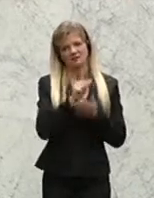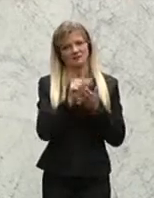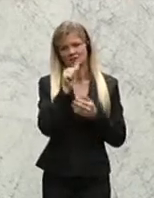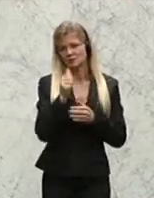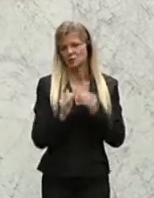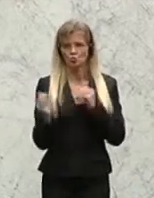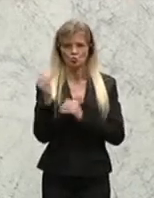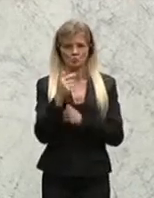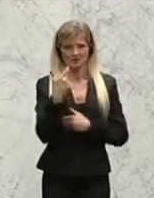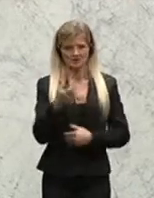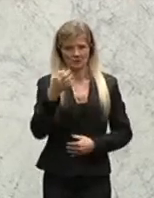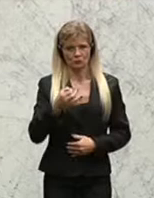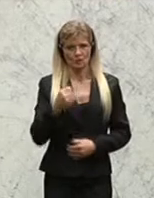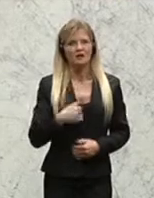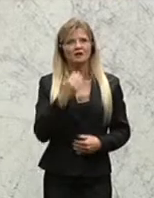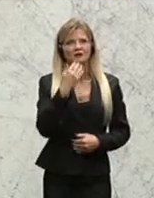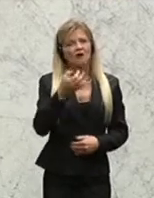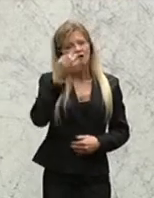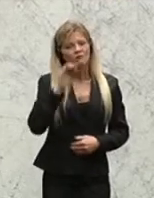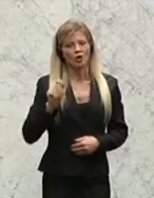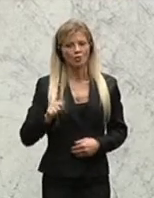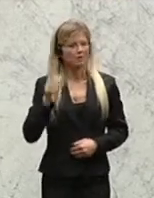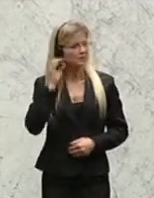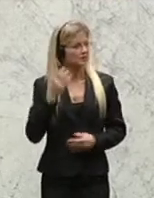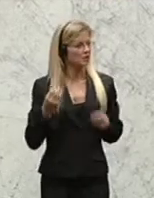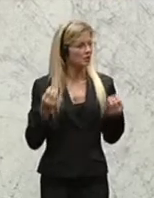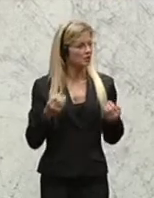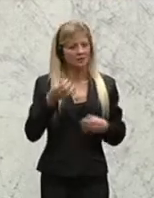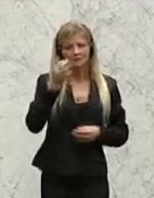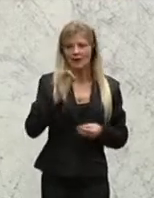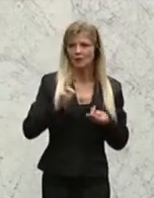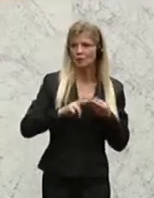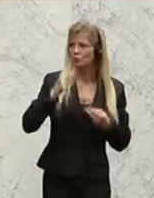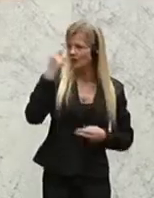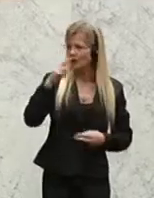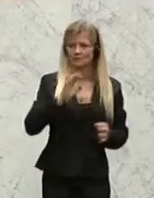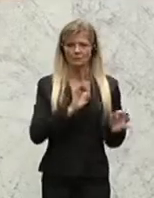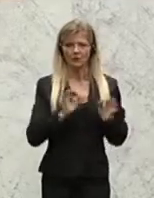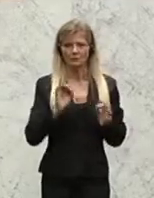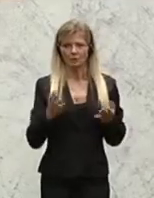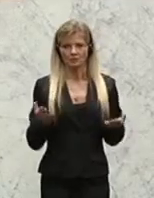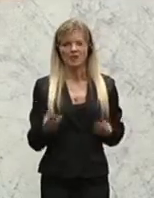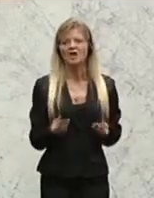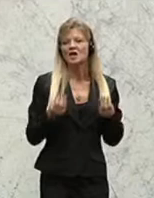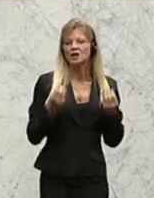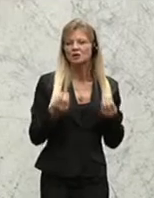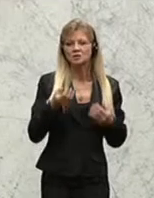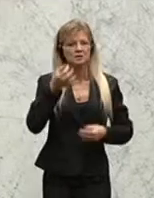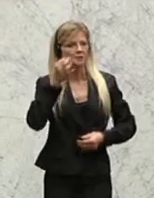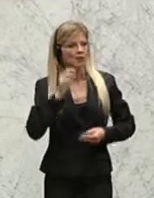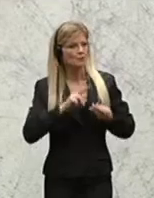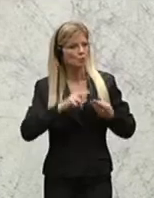danke, Frau Präsidentin, meine geschätzten Damen und Herren Abgeordnete, Hohes Haus, meine geschätzten Damen und